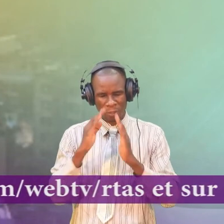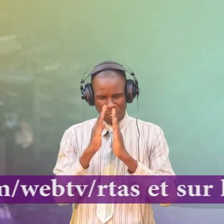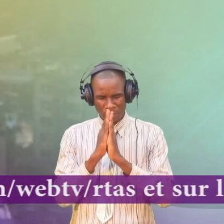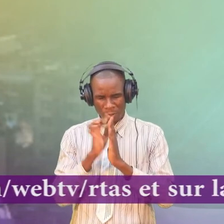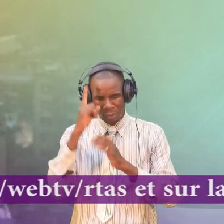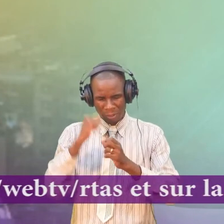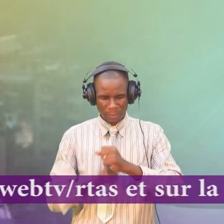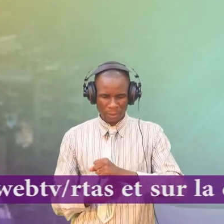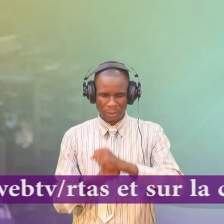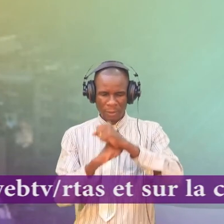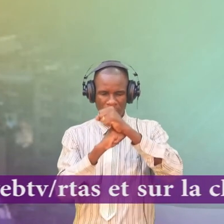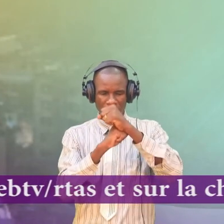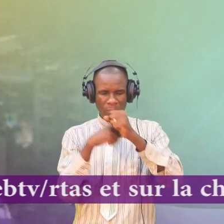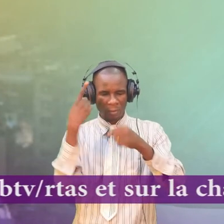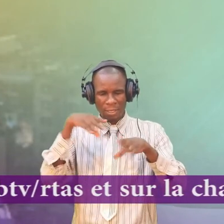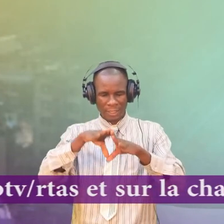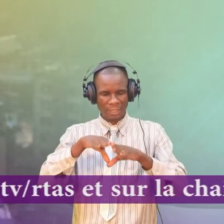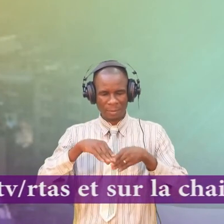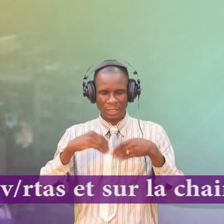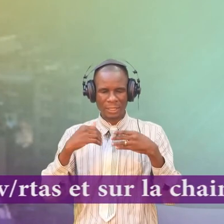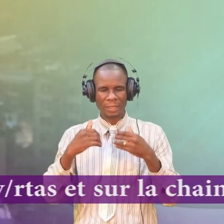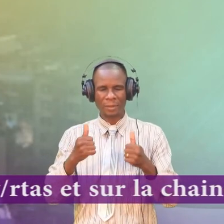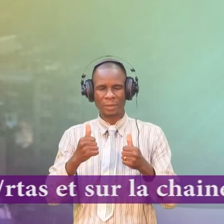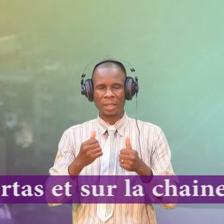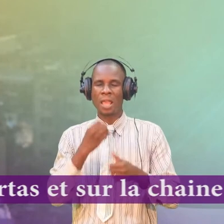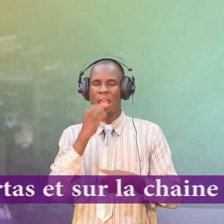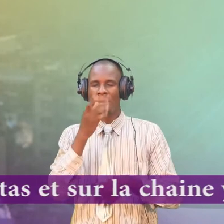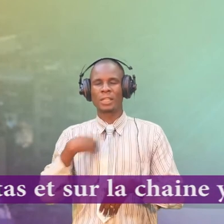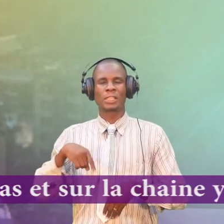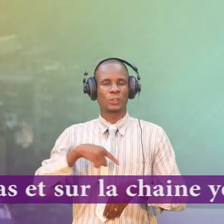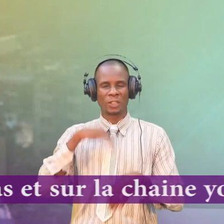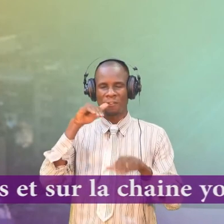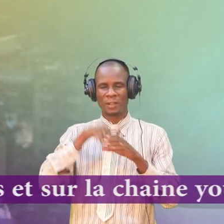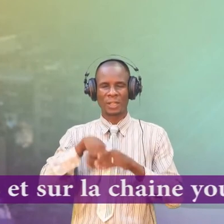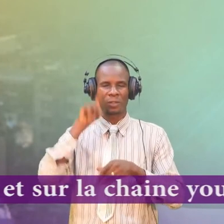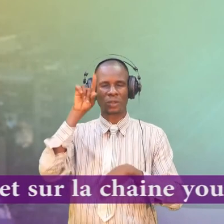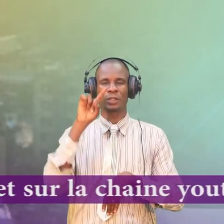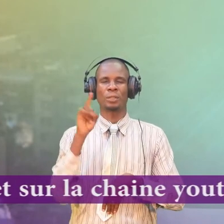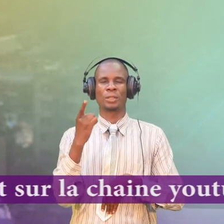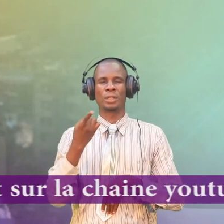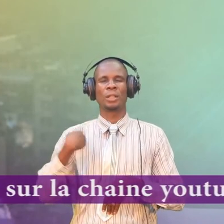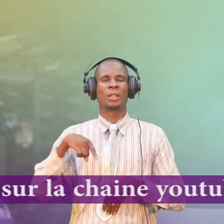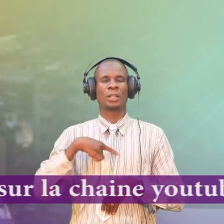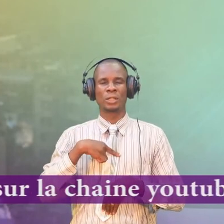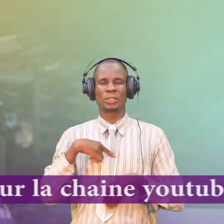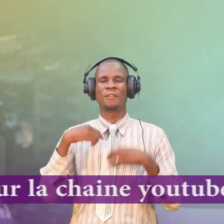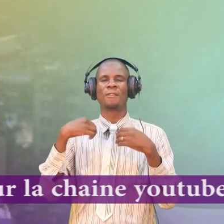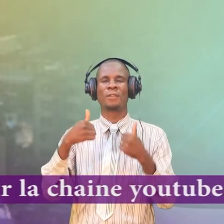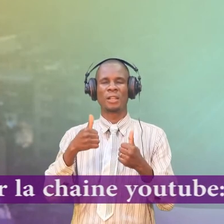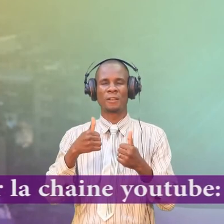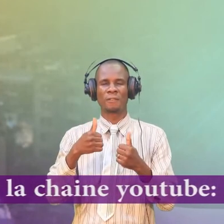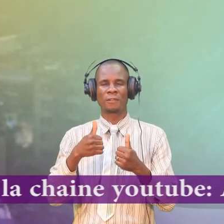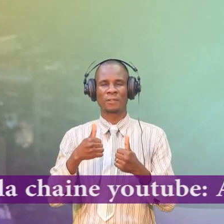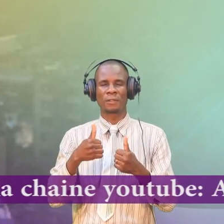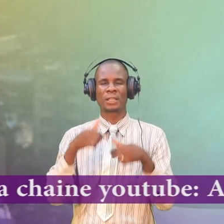kukombolewa katika wewe. Jioni ya leo umetupa wokovu. Nous te